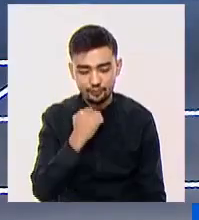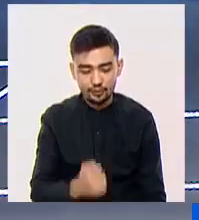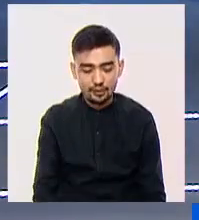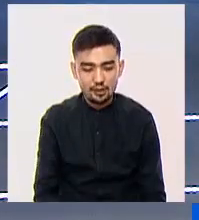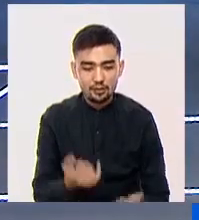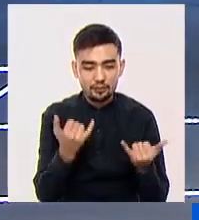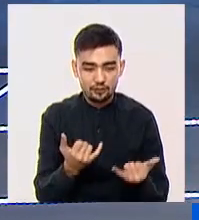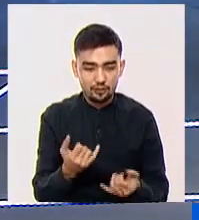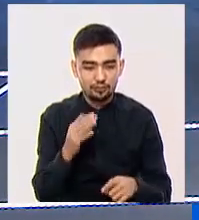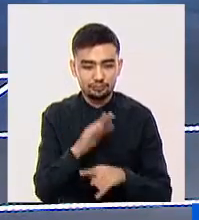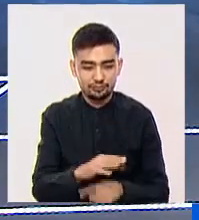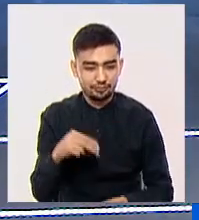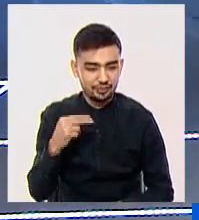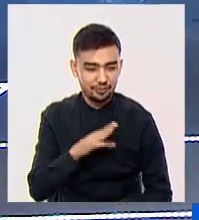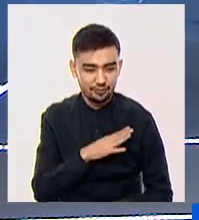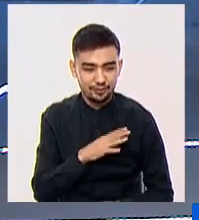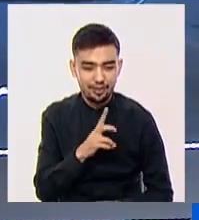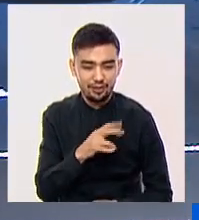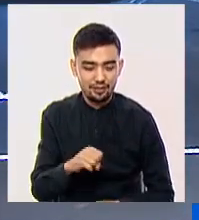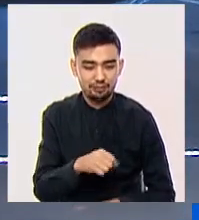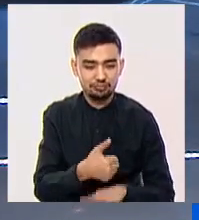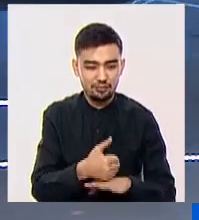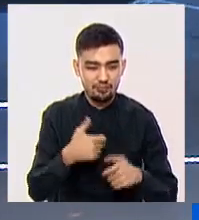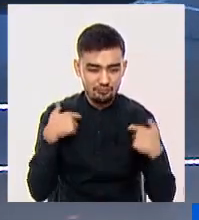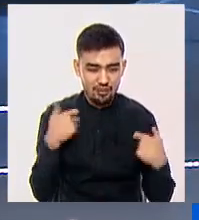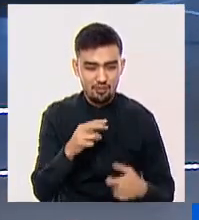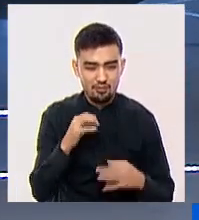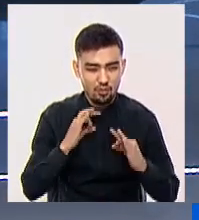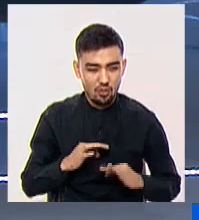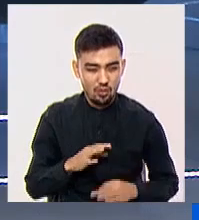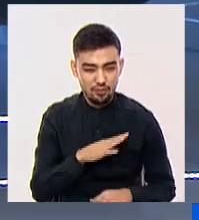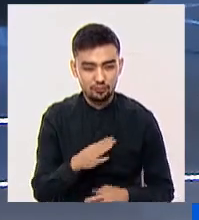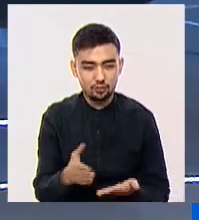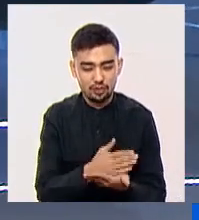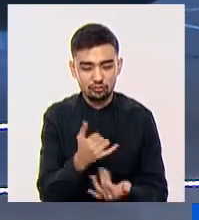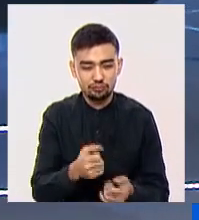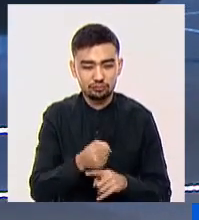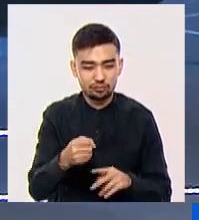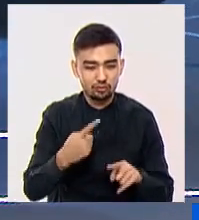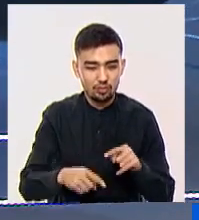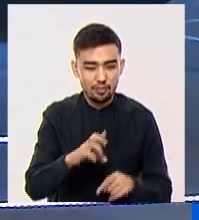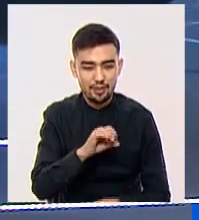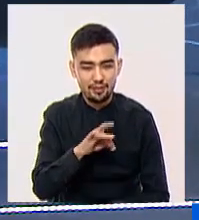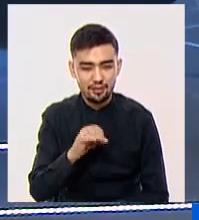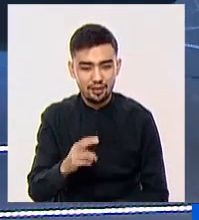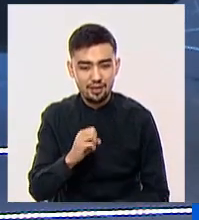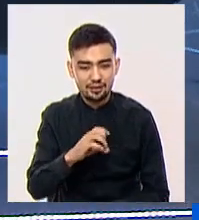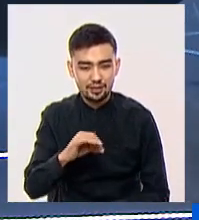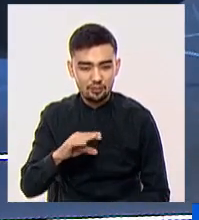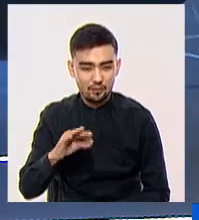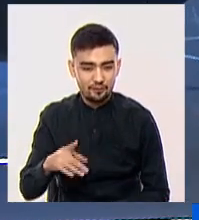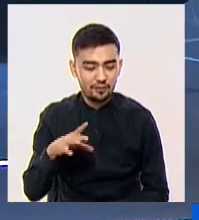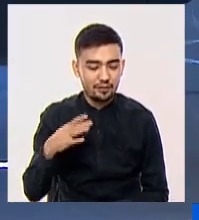и сегодня же указом президента на пост генерального прокурора назначен берег as i love ранее он занимал должность заместителя генпрокурора